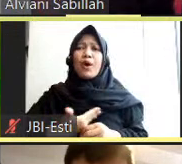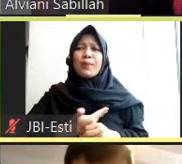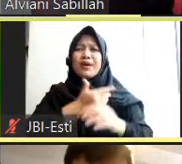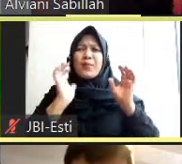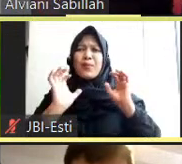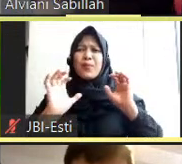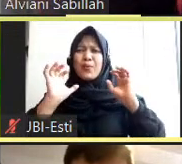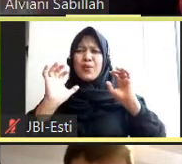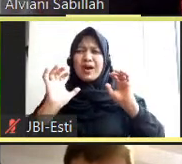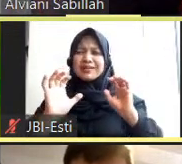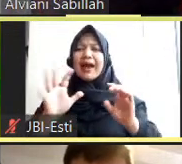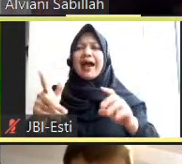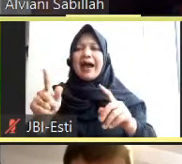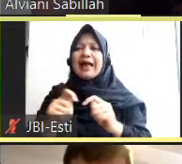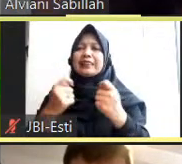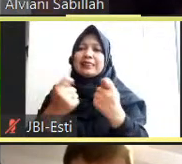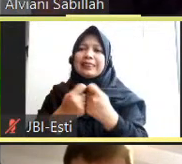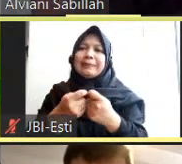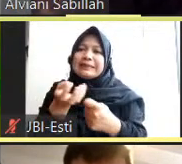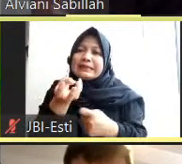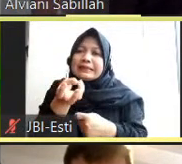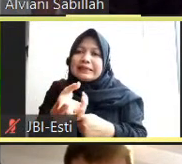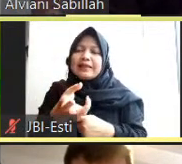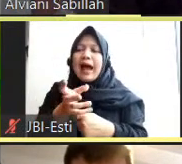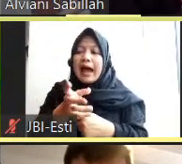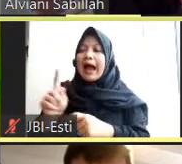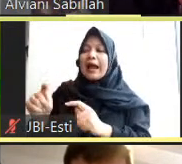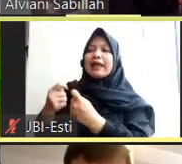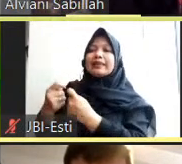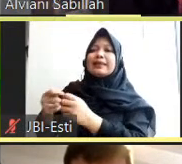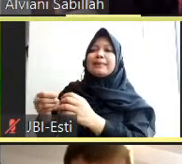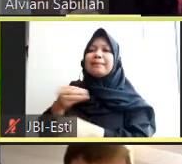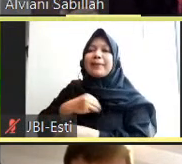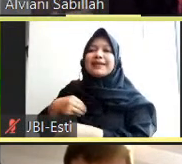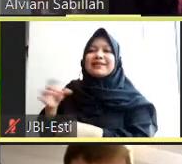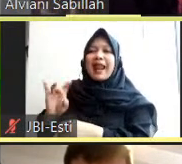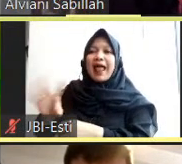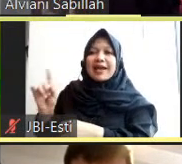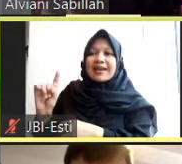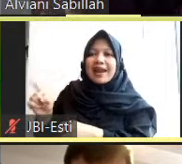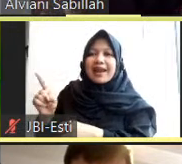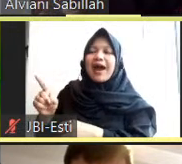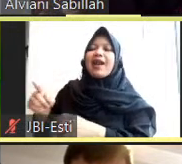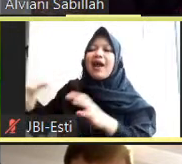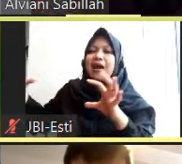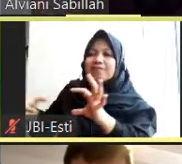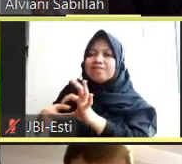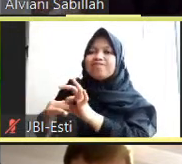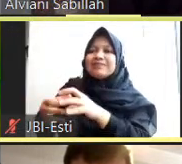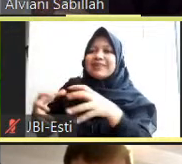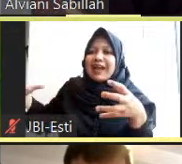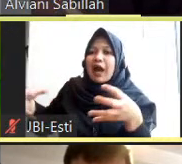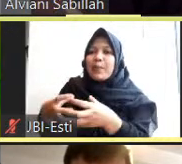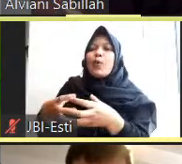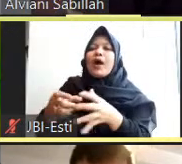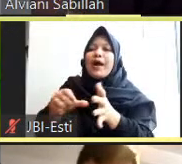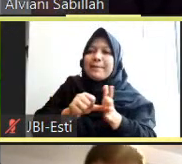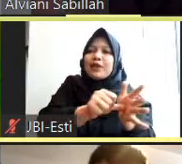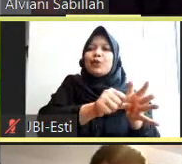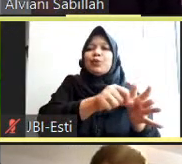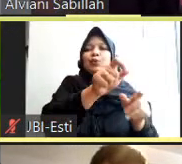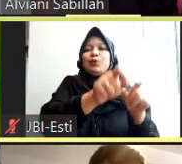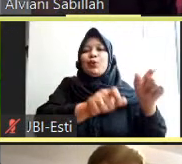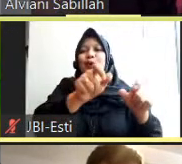tim medis kurang, dan ternyata ada tim medis lainnya, sehingga kita gabungan untuk nolong teman-teman demonstran yang